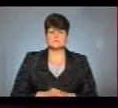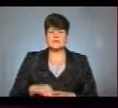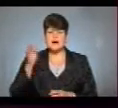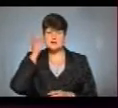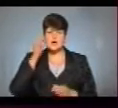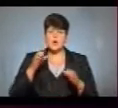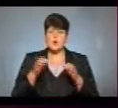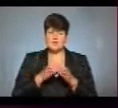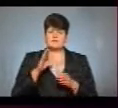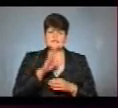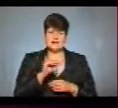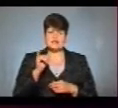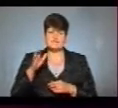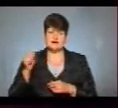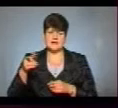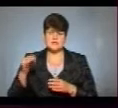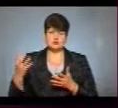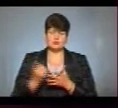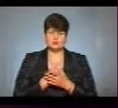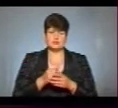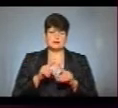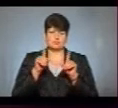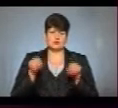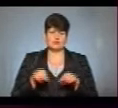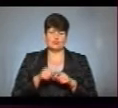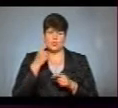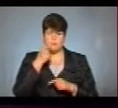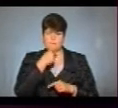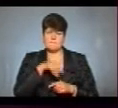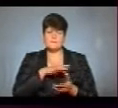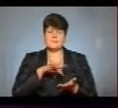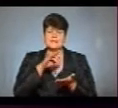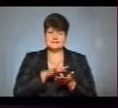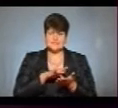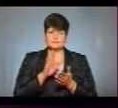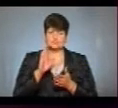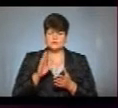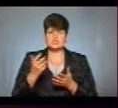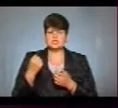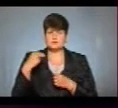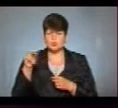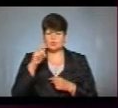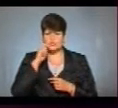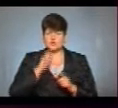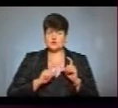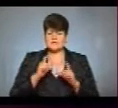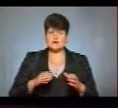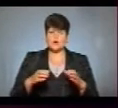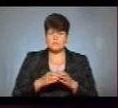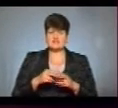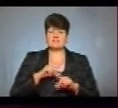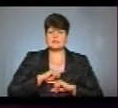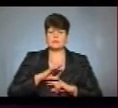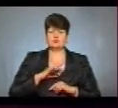Нагадаю, команда Василя Івагеша здобула путівку до Мадрида, ставши чемпіоном України серед студентських команд. Фінал відбувся 12